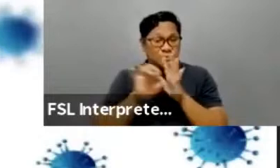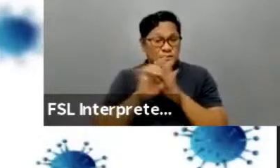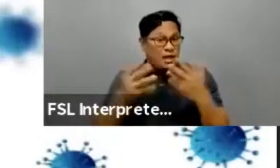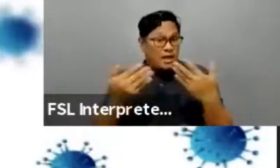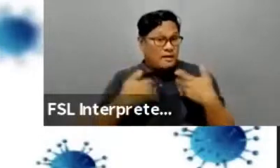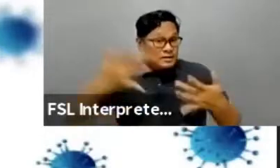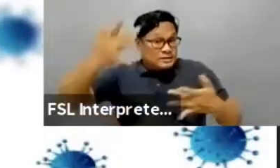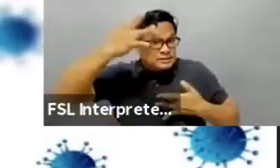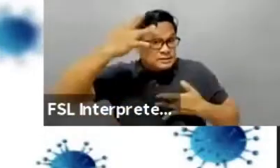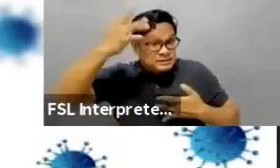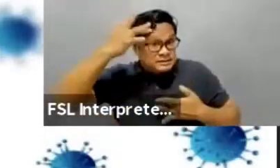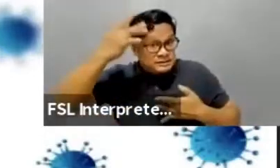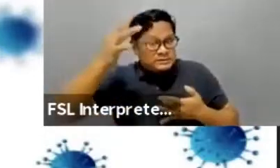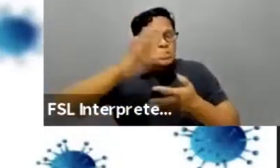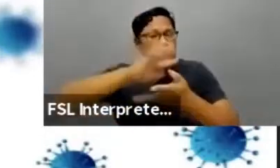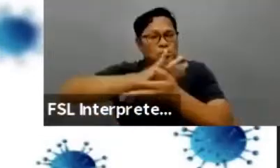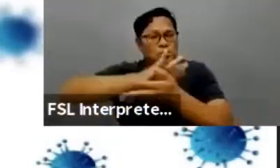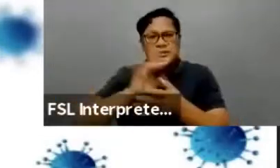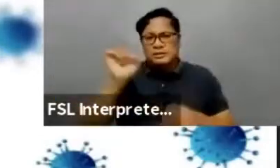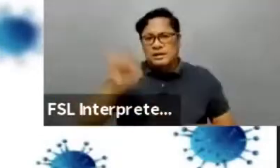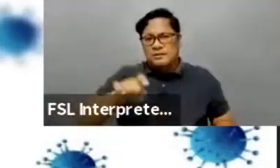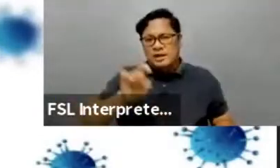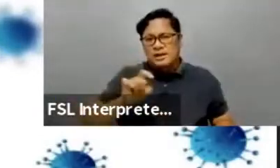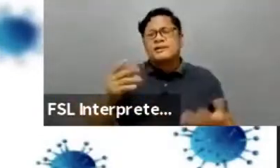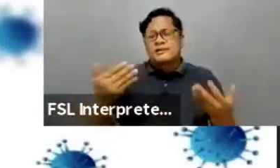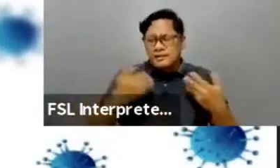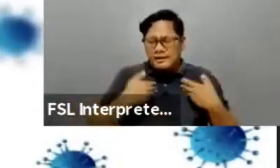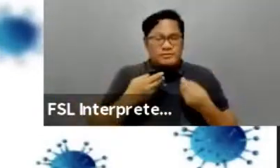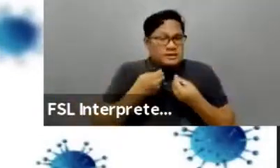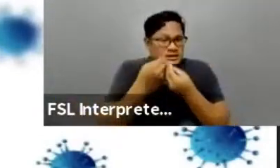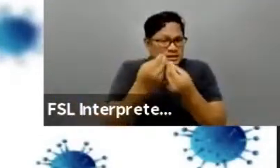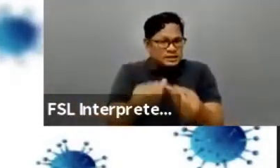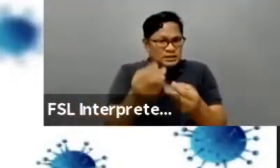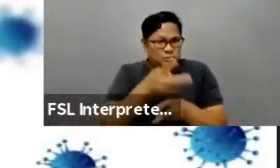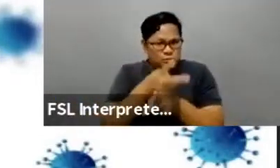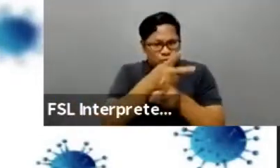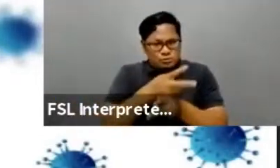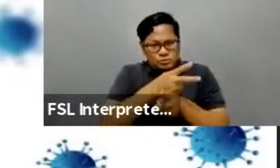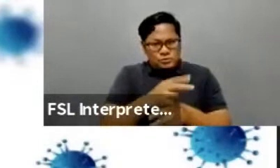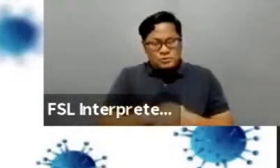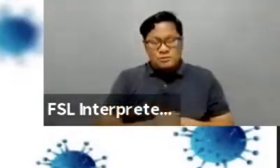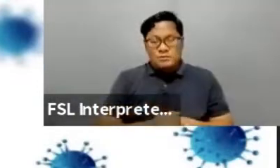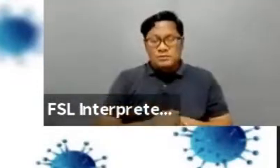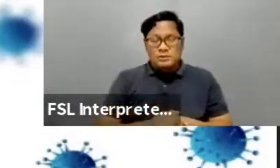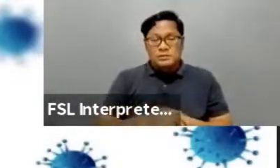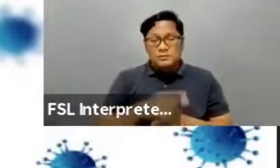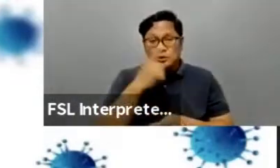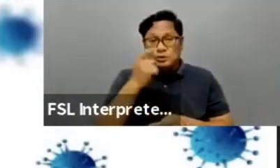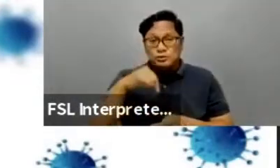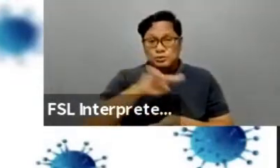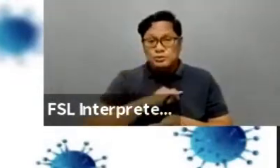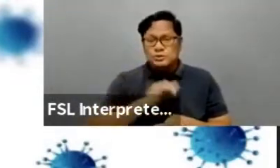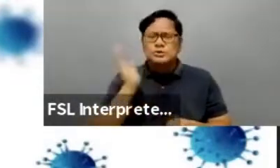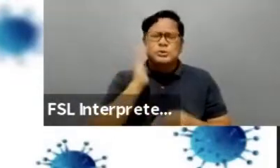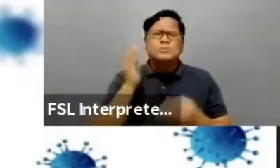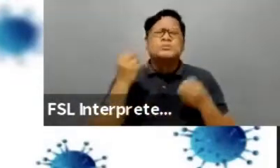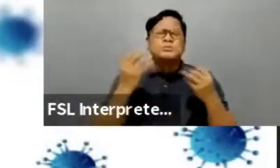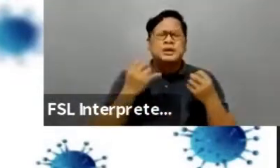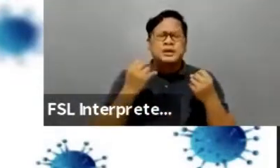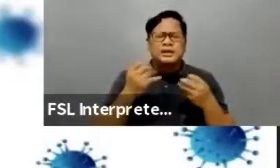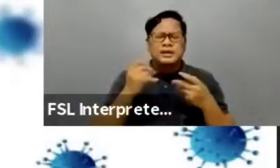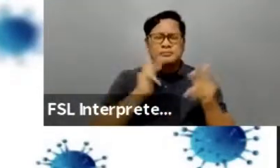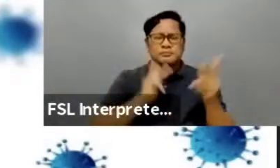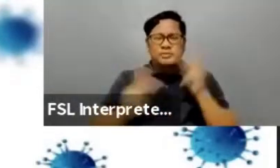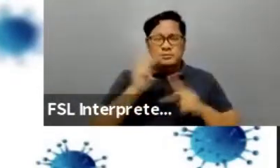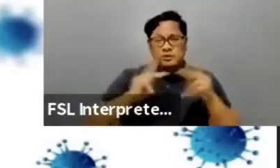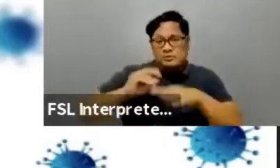sakit na COVID, ay dapat ay ginagamot ka. Bukod dito, dahil alam natin na maraming tao na